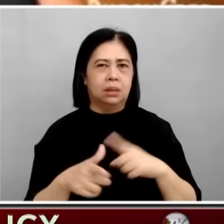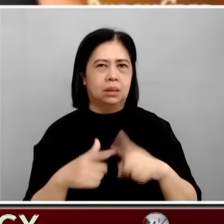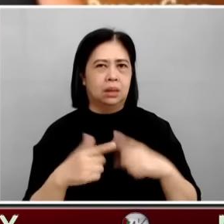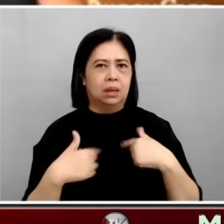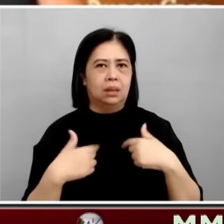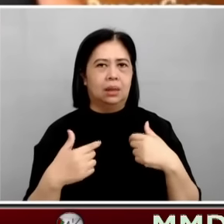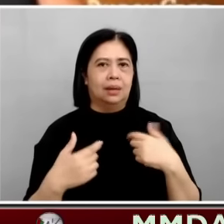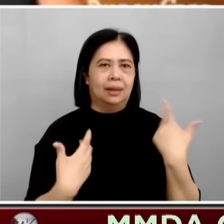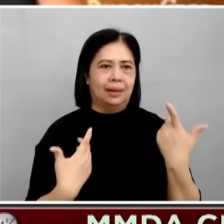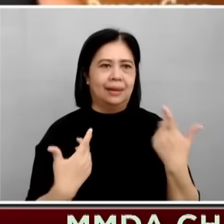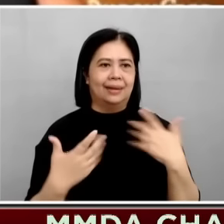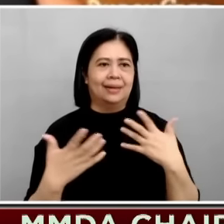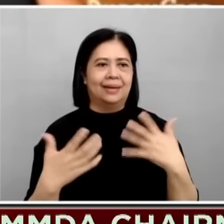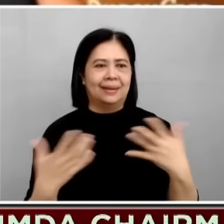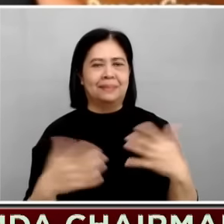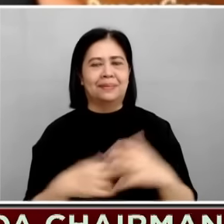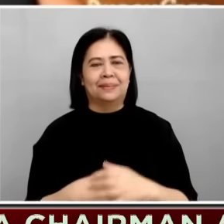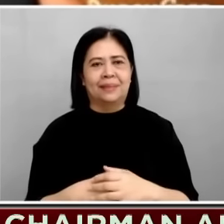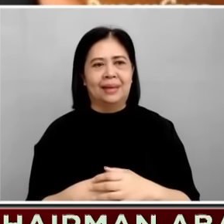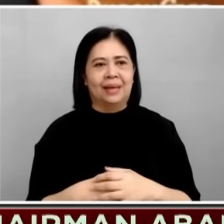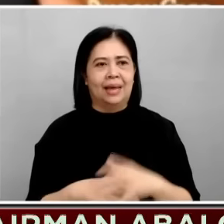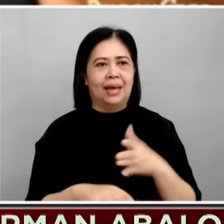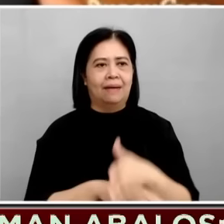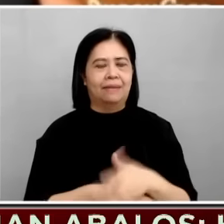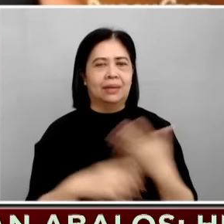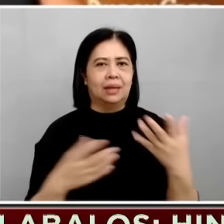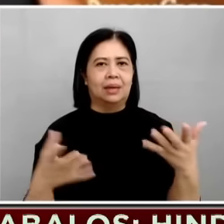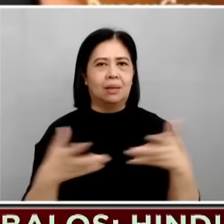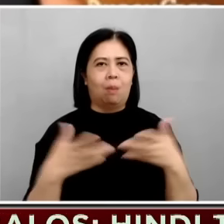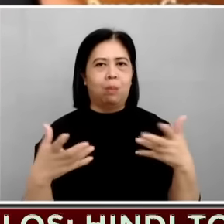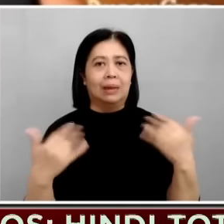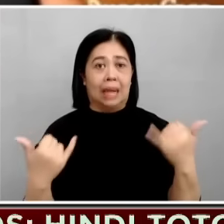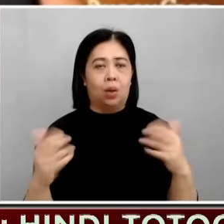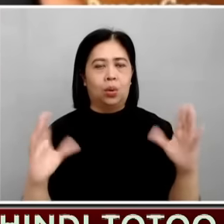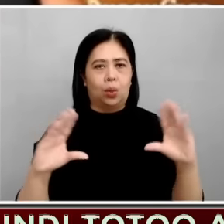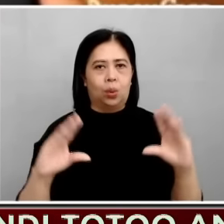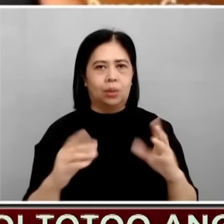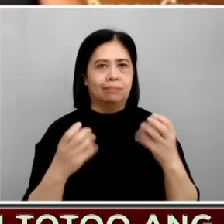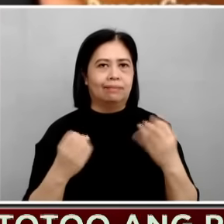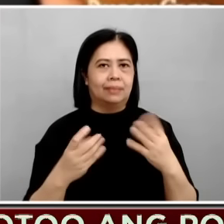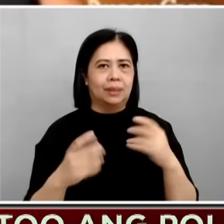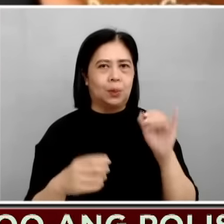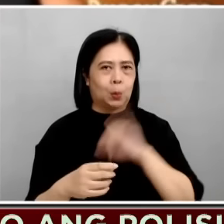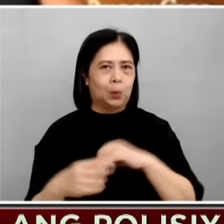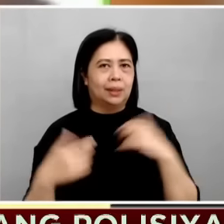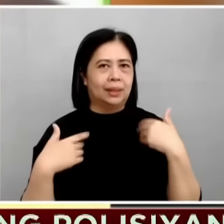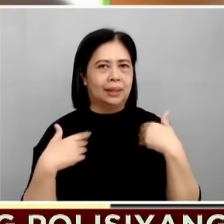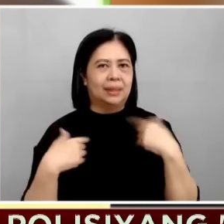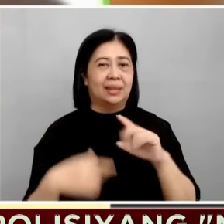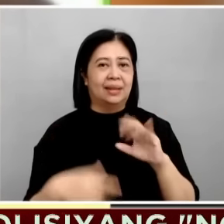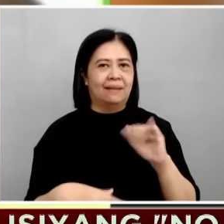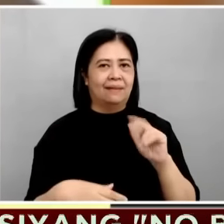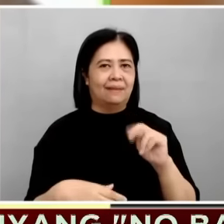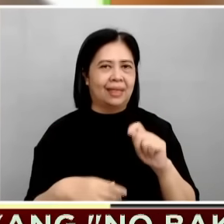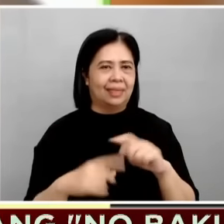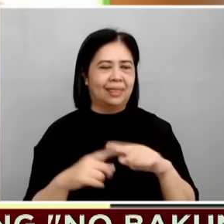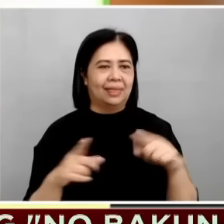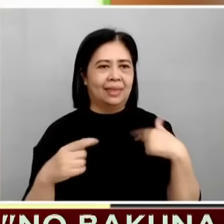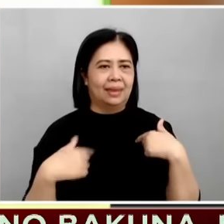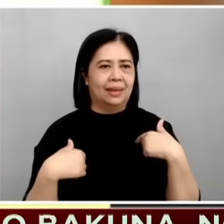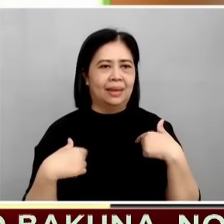breastfed Miel. And after gaining and losing, a lot of it was skin and fat. So no, I didn't